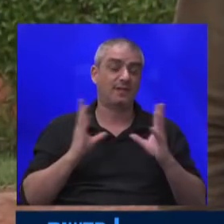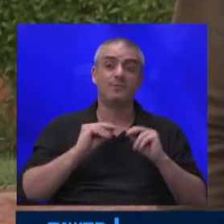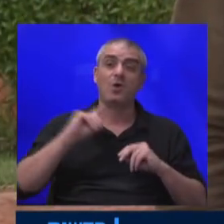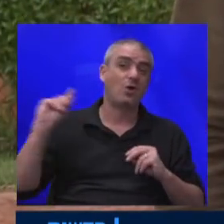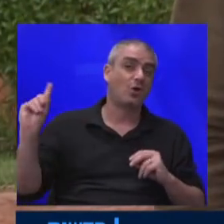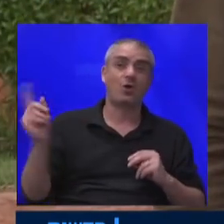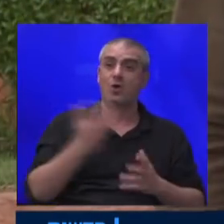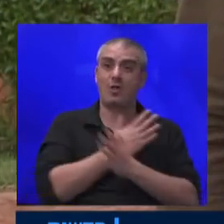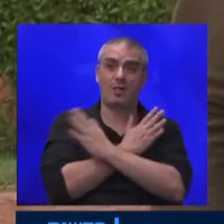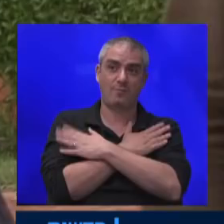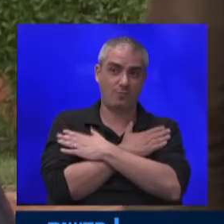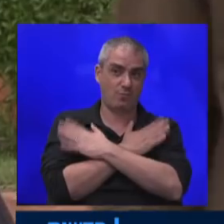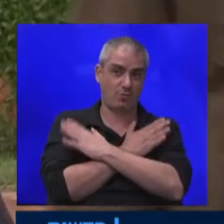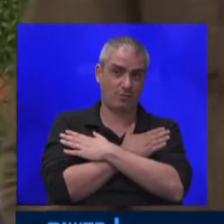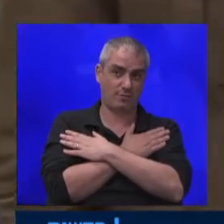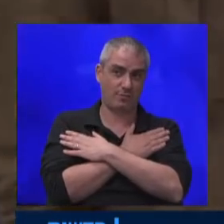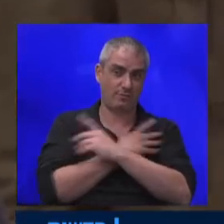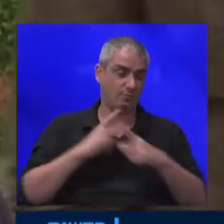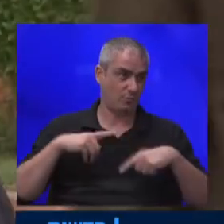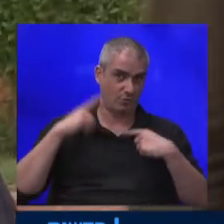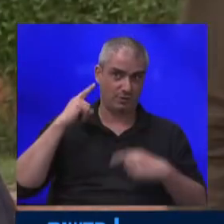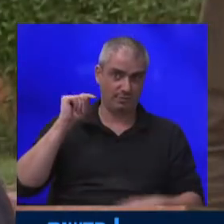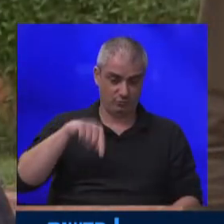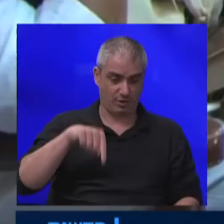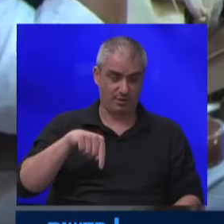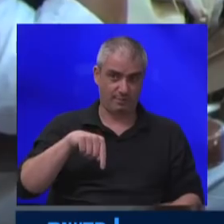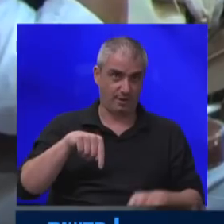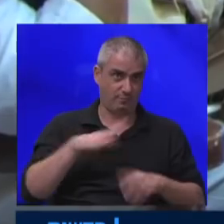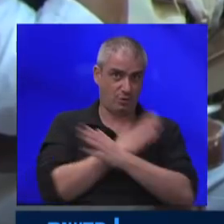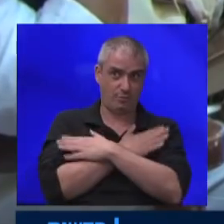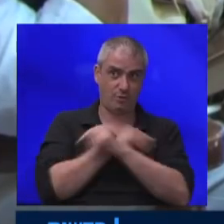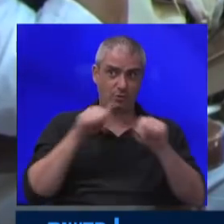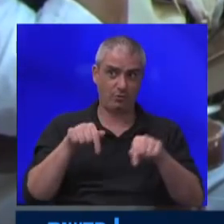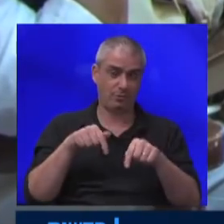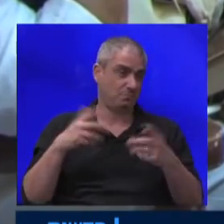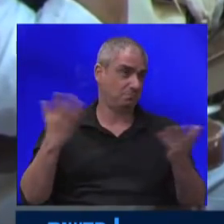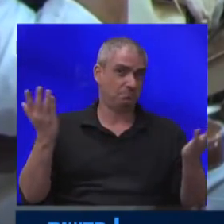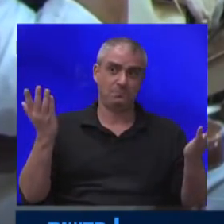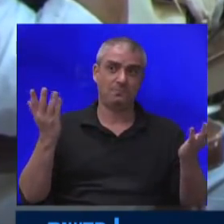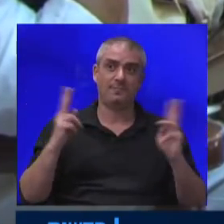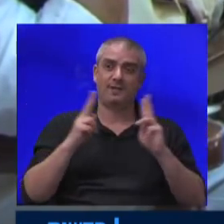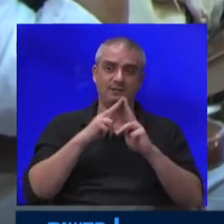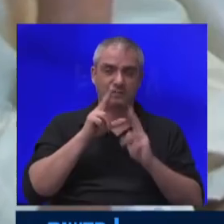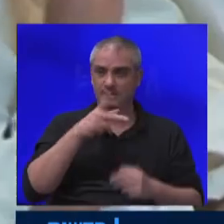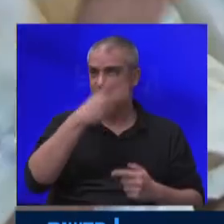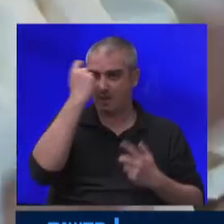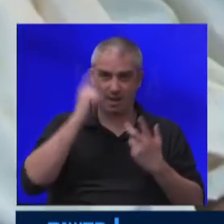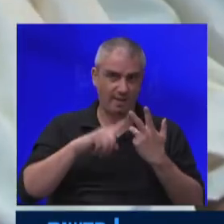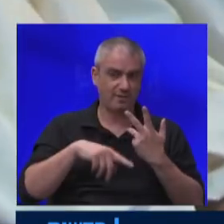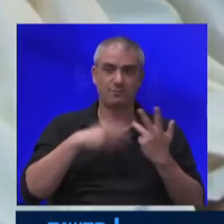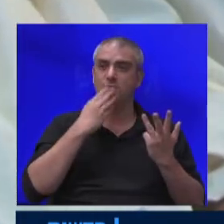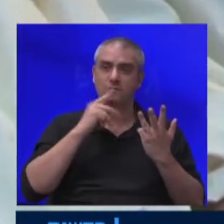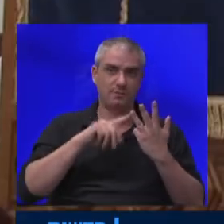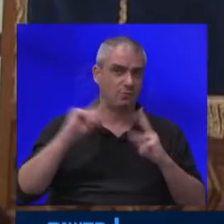עם כל המרוקאים שחיים במרוקו, צרפתים, ערבים, יהודים, כולם